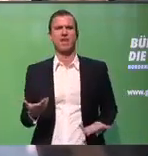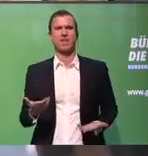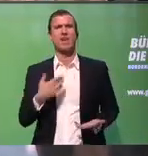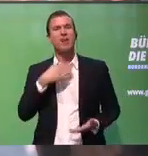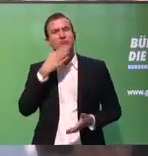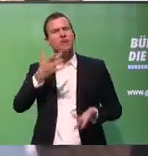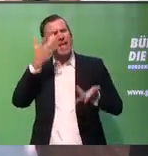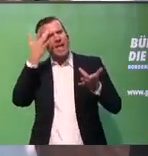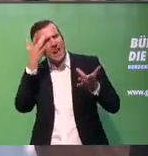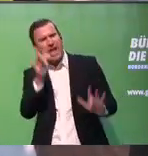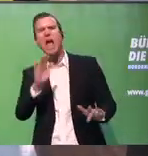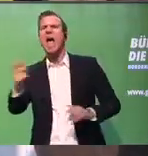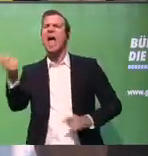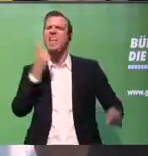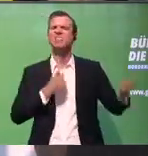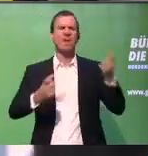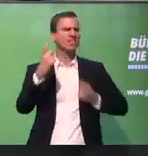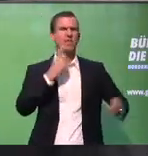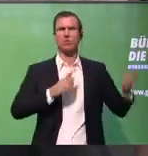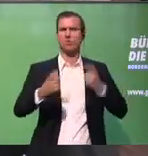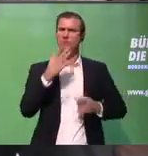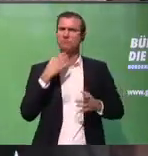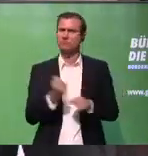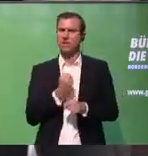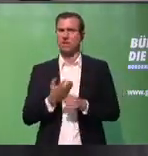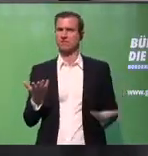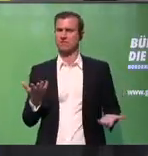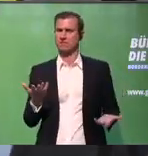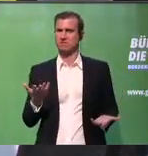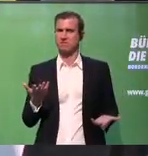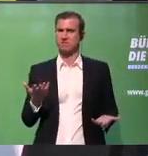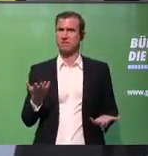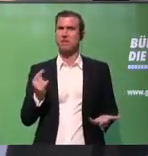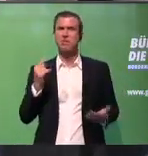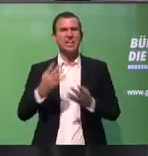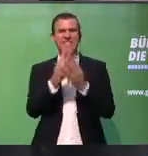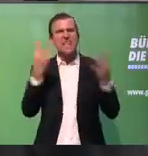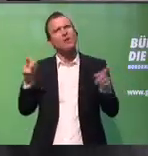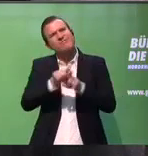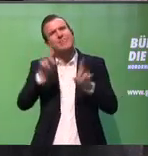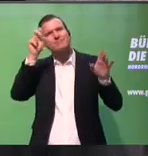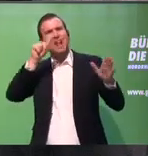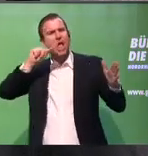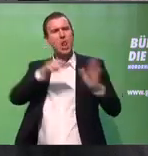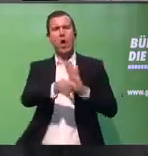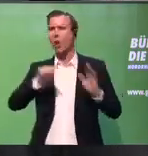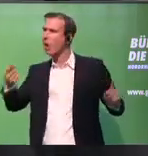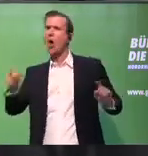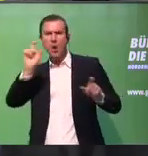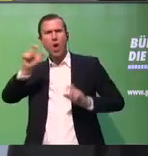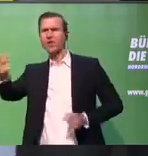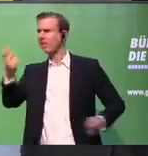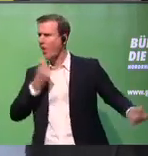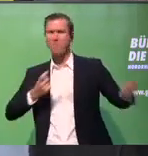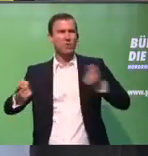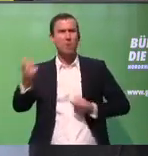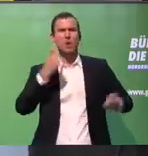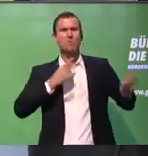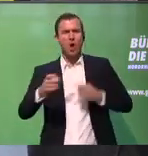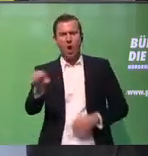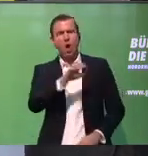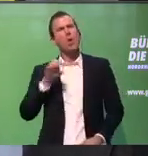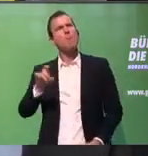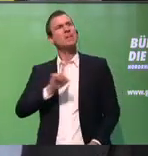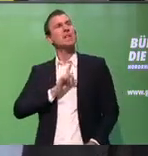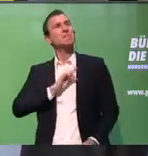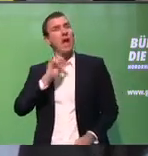legale Einwanderungsmöglichkeiten schaffen. Wir wollen Löcher in diesen Zaun schneiden, damit Europa auch im eigenen